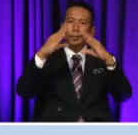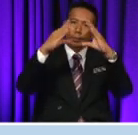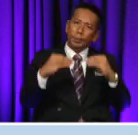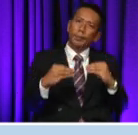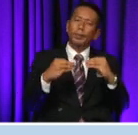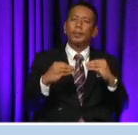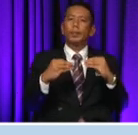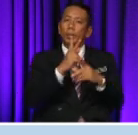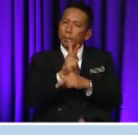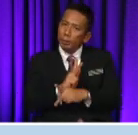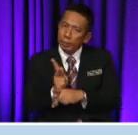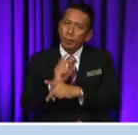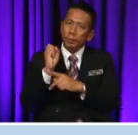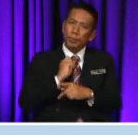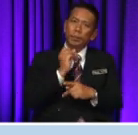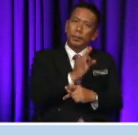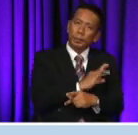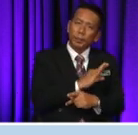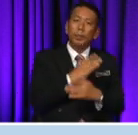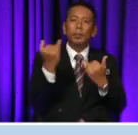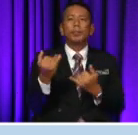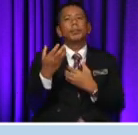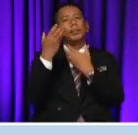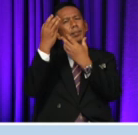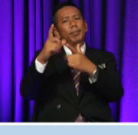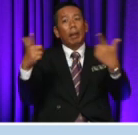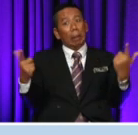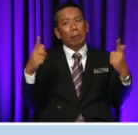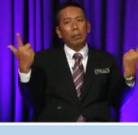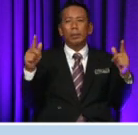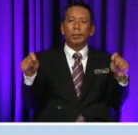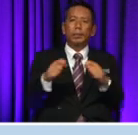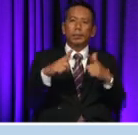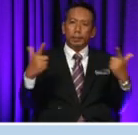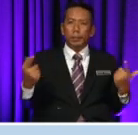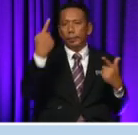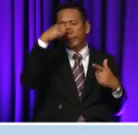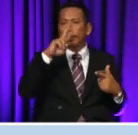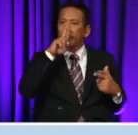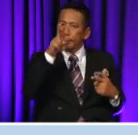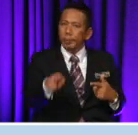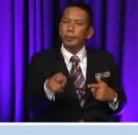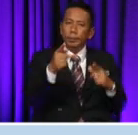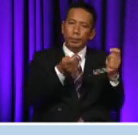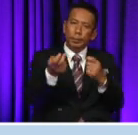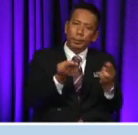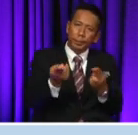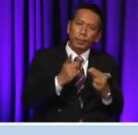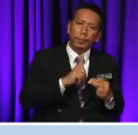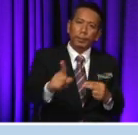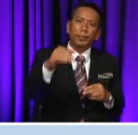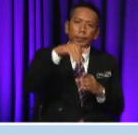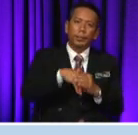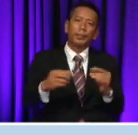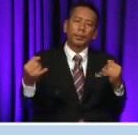kebajikan dan sebagainya sekarang ini cadangan tindakan yang lain pula untuk kita modernisasikan takbir urus Islam dalam